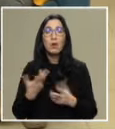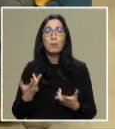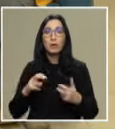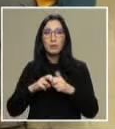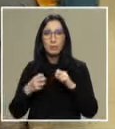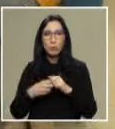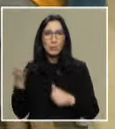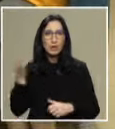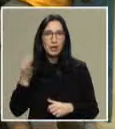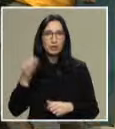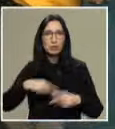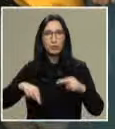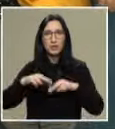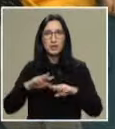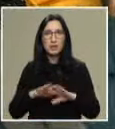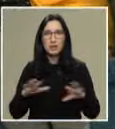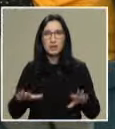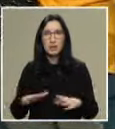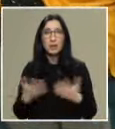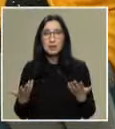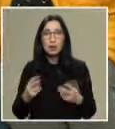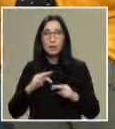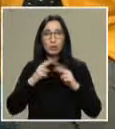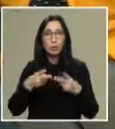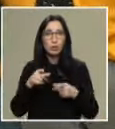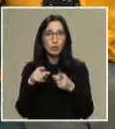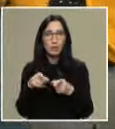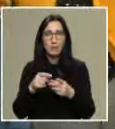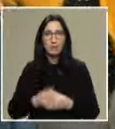проблеми най-често ви търсят децата? За какво се обръщат към вас?